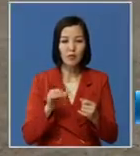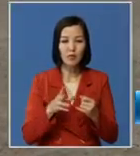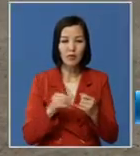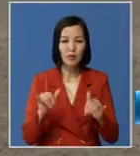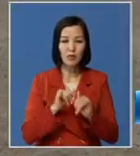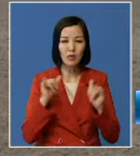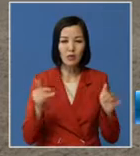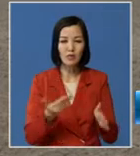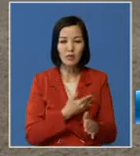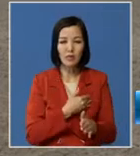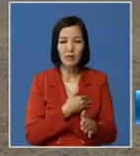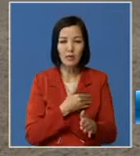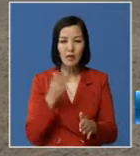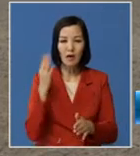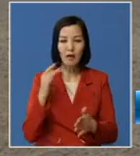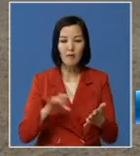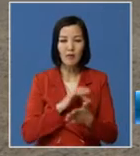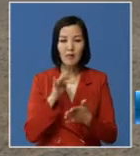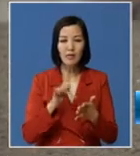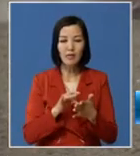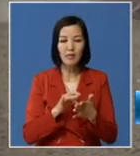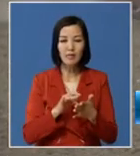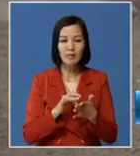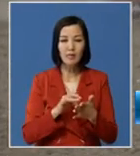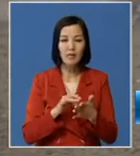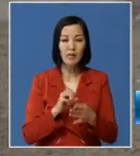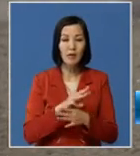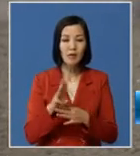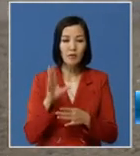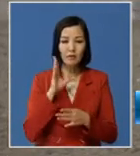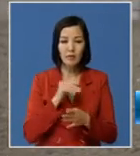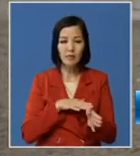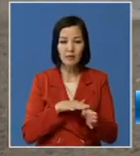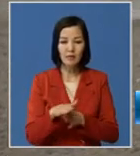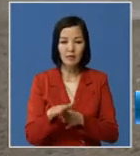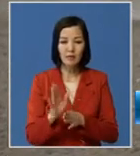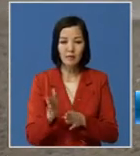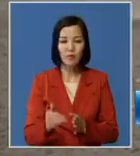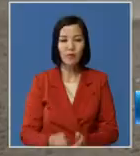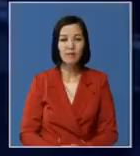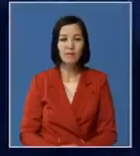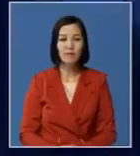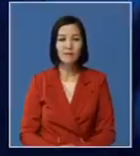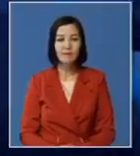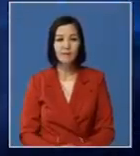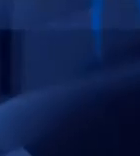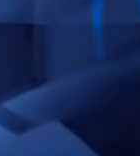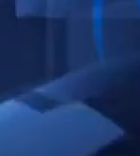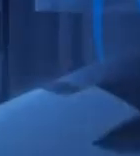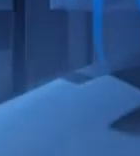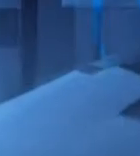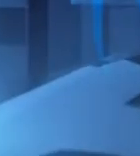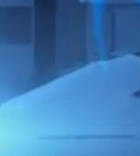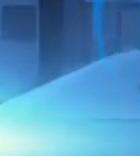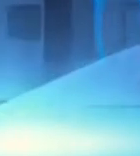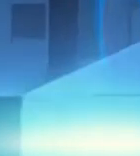деген ниетте. Сөйтіп Алматы қаласының аталмыш өнімге деген сұранысын толықтай қанағаттандырмақ. Құрманжан